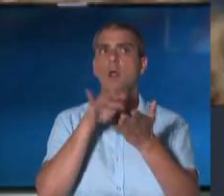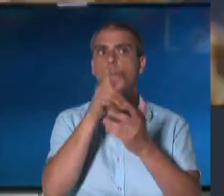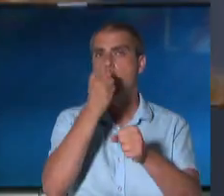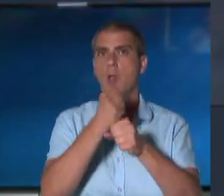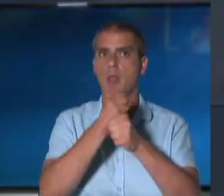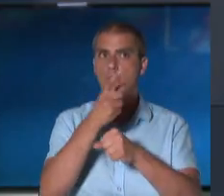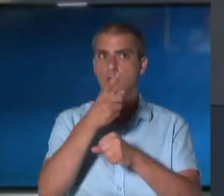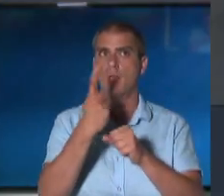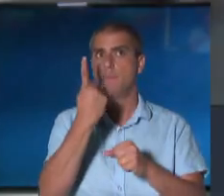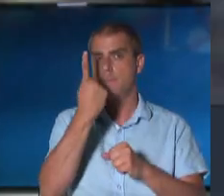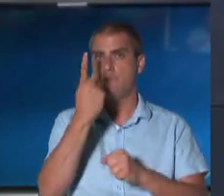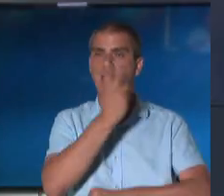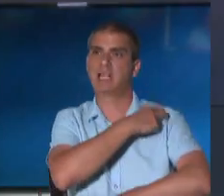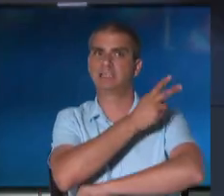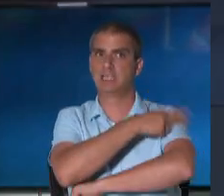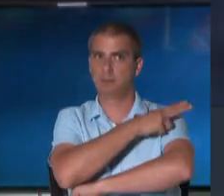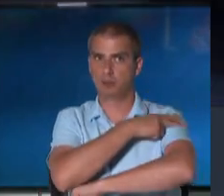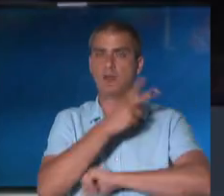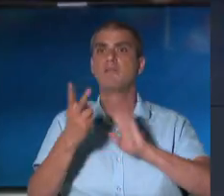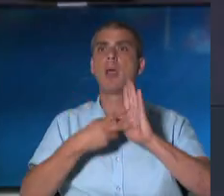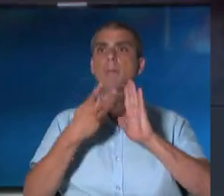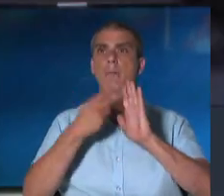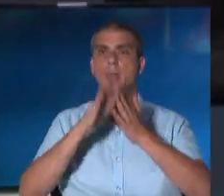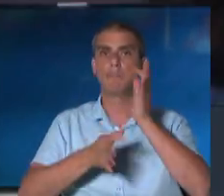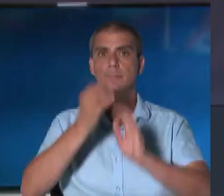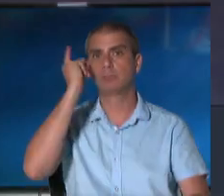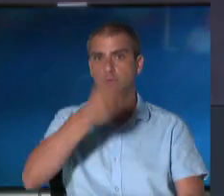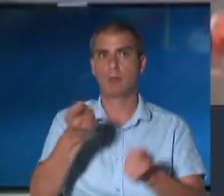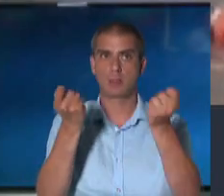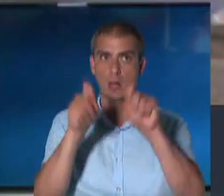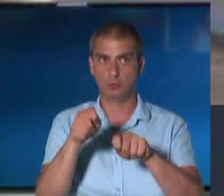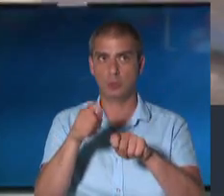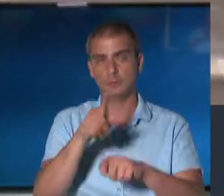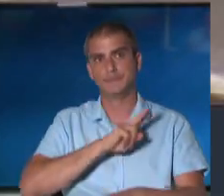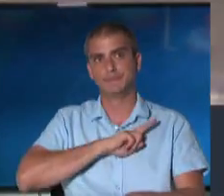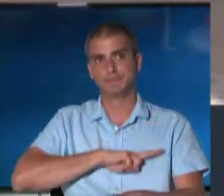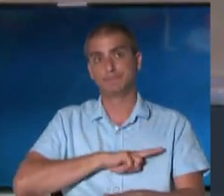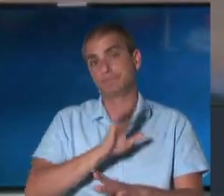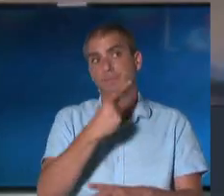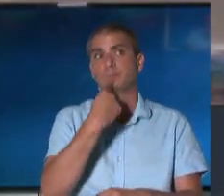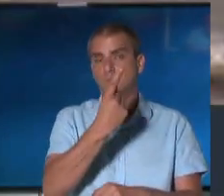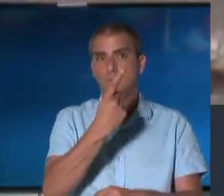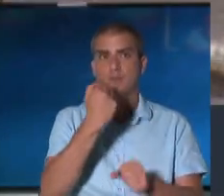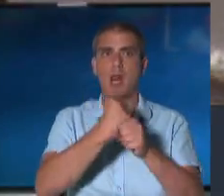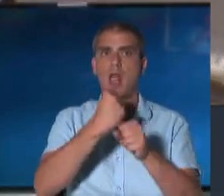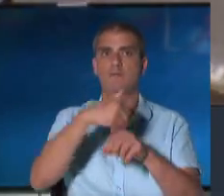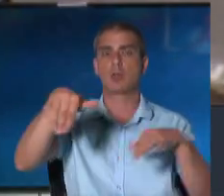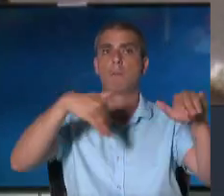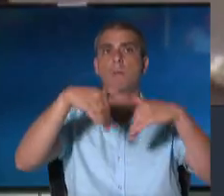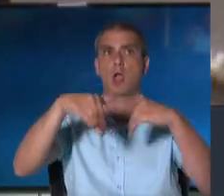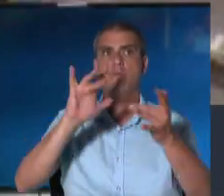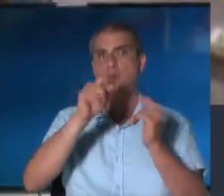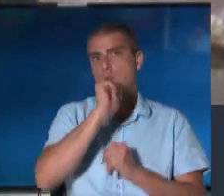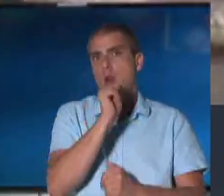עבדו. פעם אחת על ידי קצין משטרה ופעמיים על ידי בית המשפט, מה שמאלץ אותן, לטענתן, לעבוד ברחוב